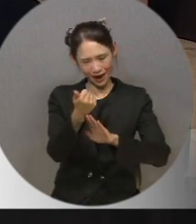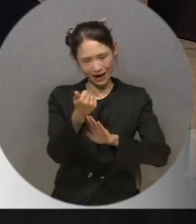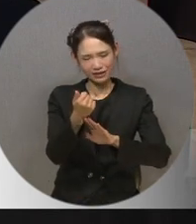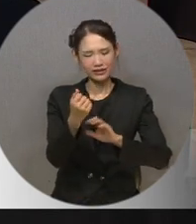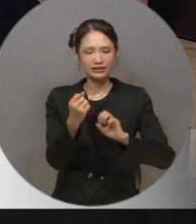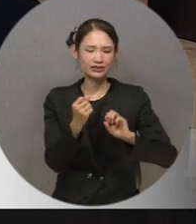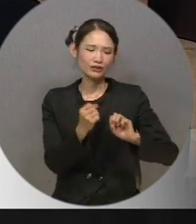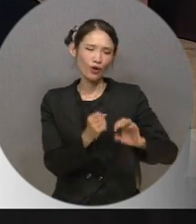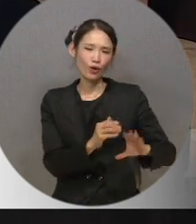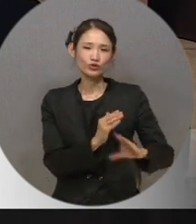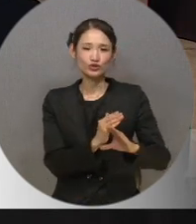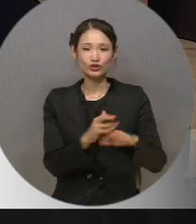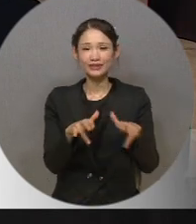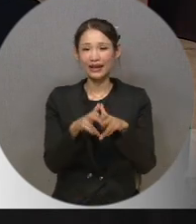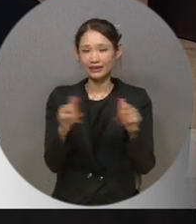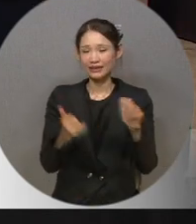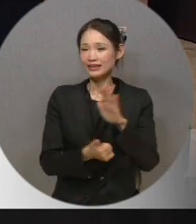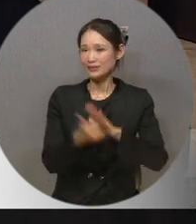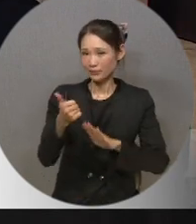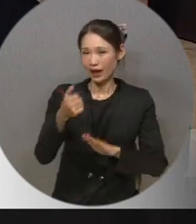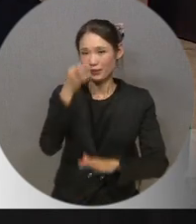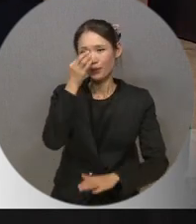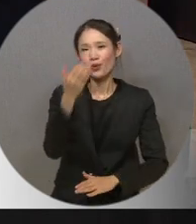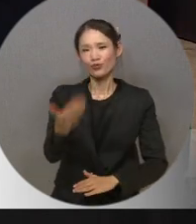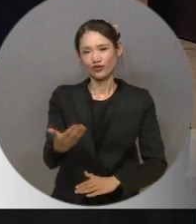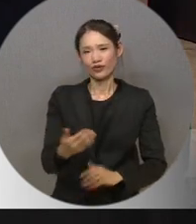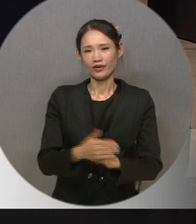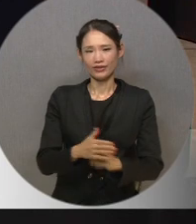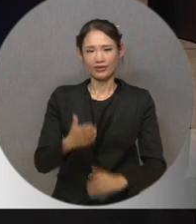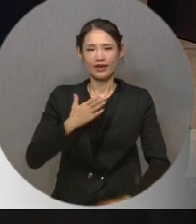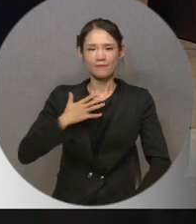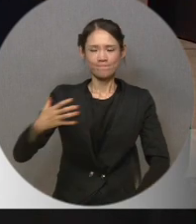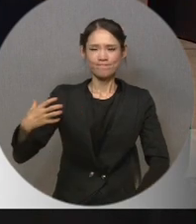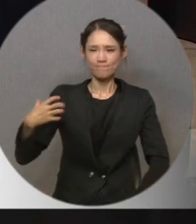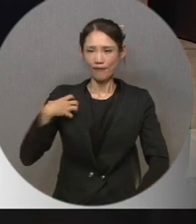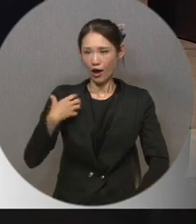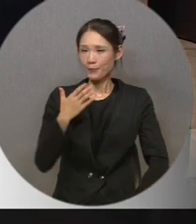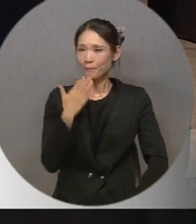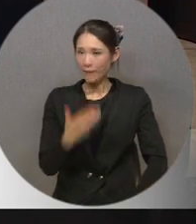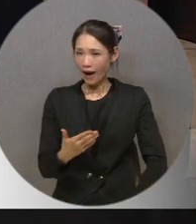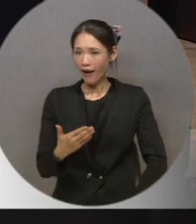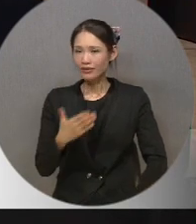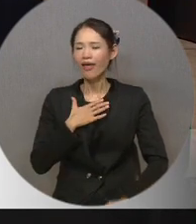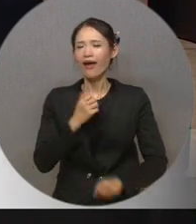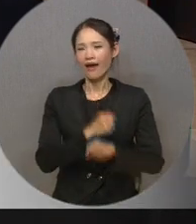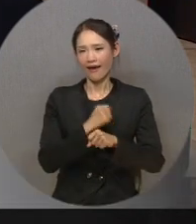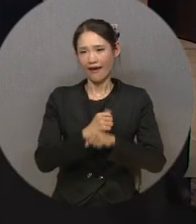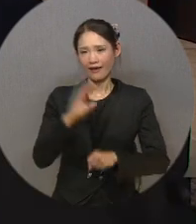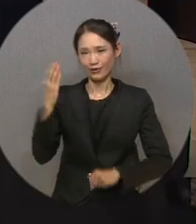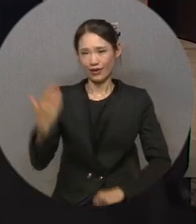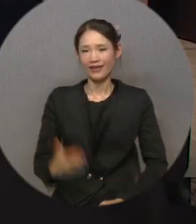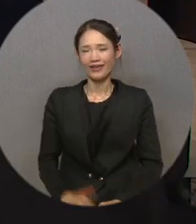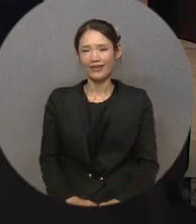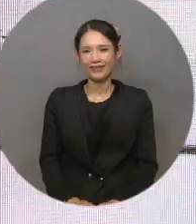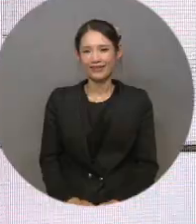잃고 있는 장애인들에게 희망을 주자. 그 일을 제가 아니면 아니겠더라고요. 제가 해야지 되겠더라고요.